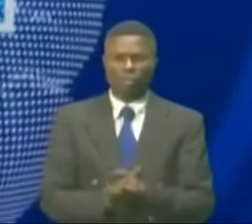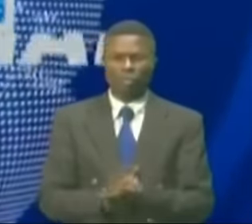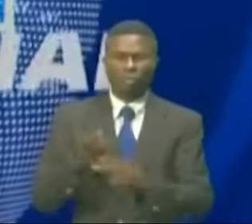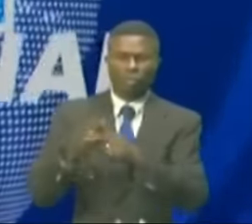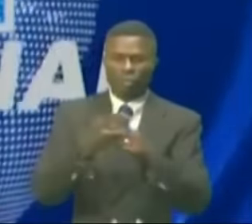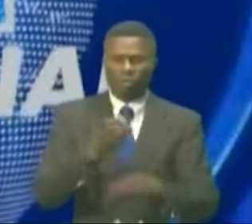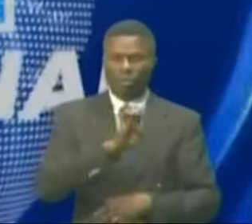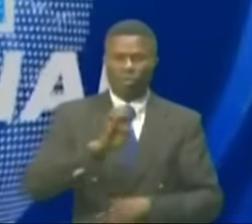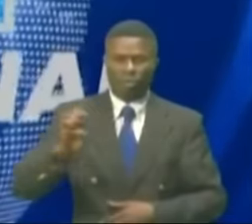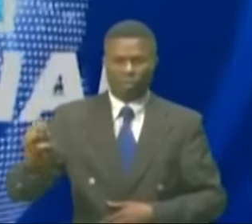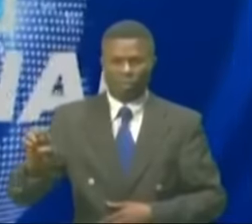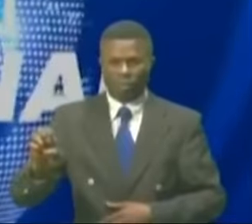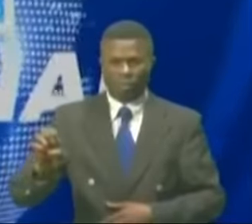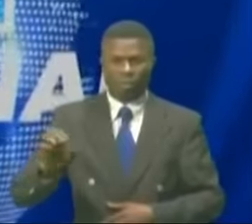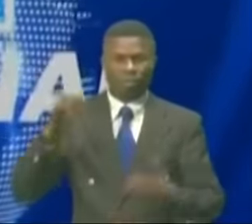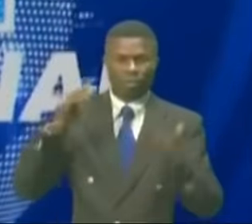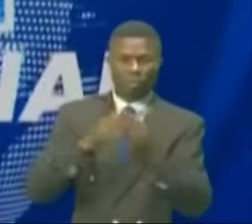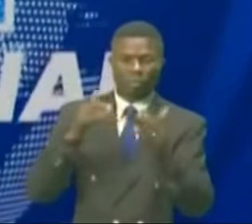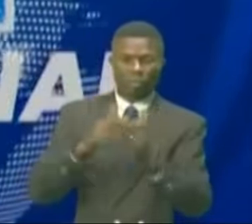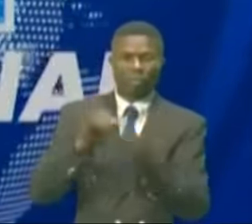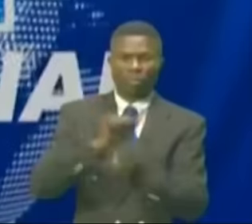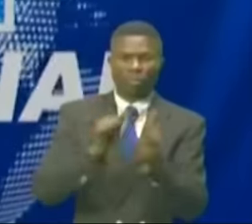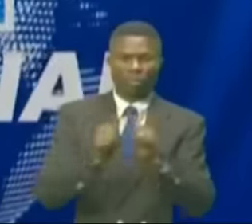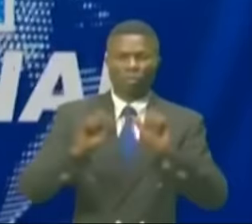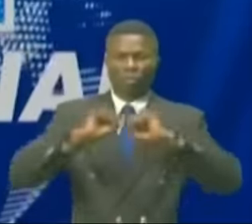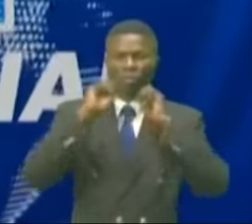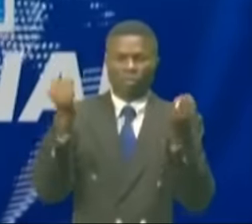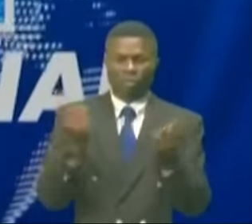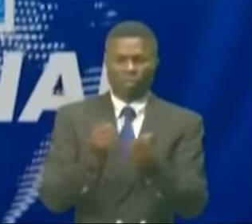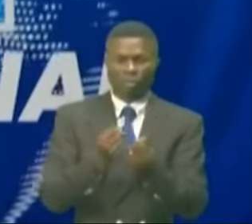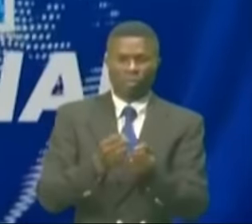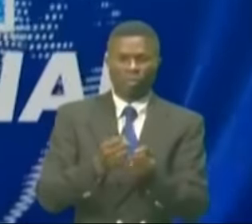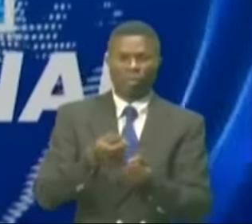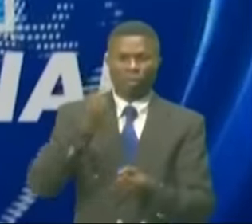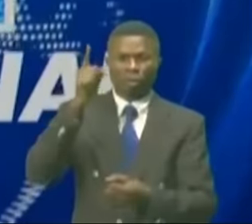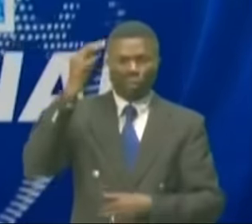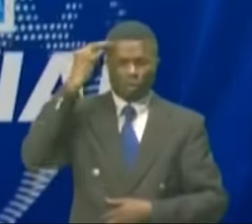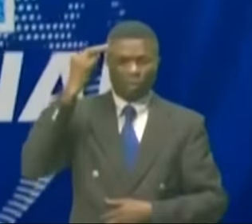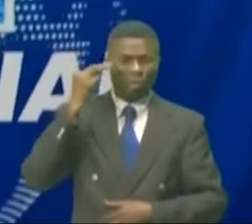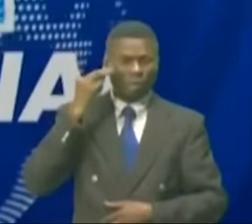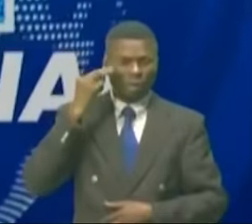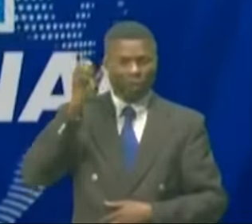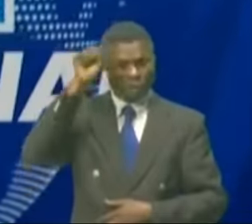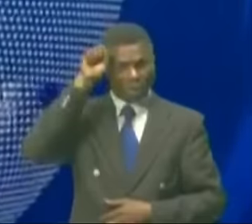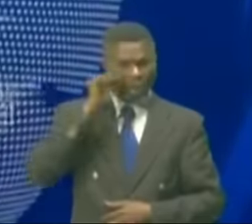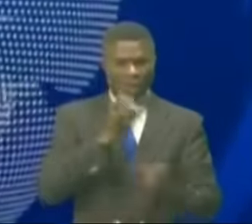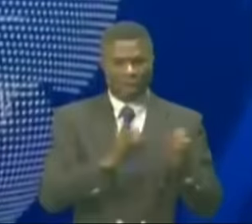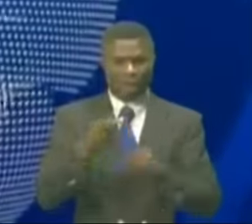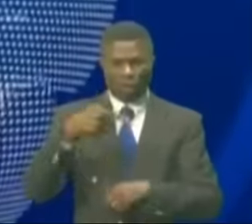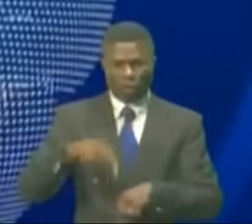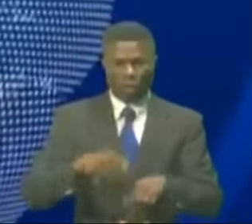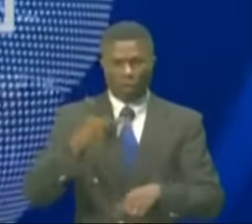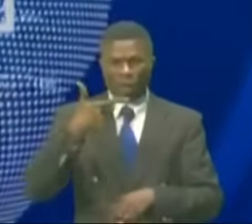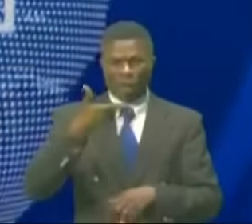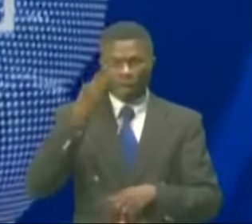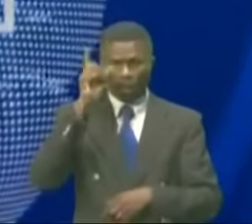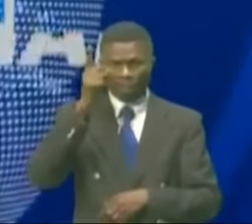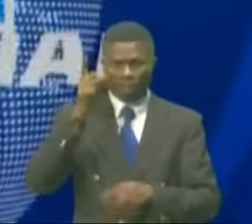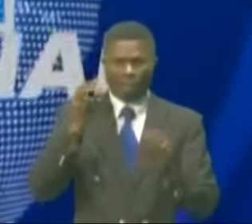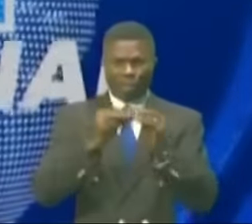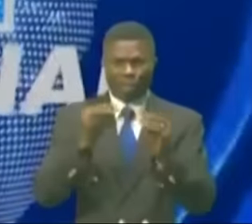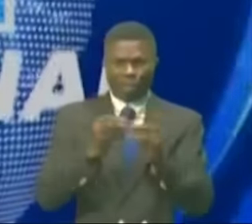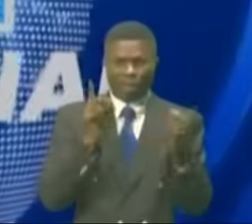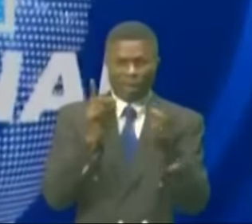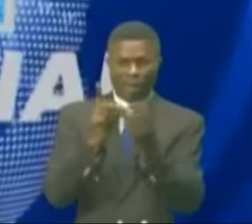Sécurité dans l'Est, s'attaquer aux problèmes sociaux, la première ministre a tenu ce mardi la première réunion de prise